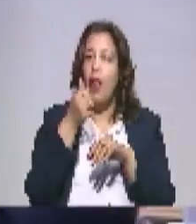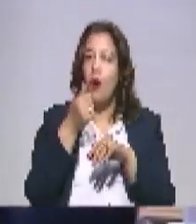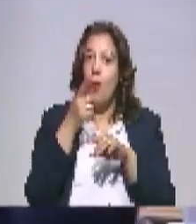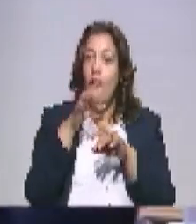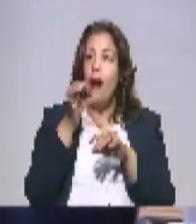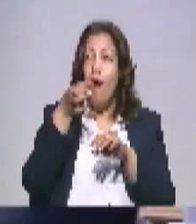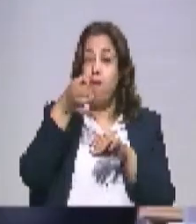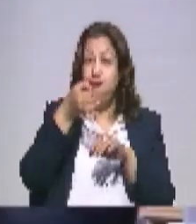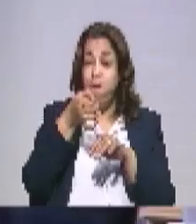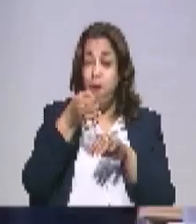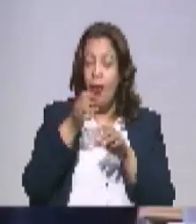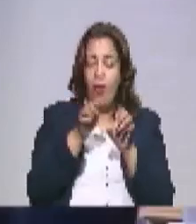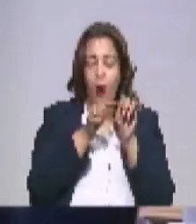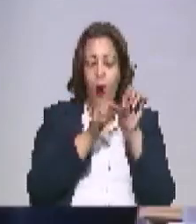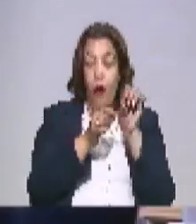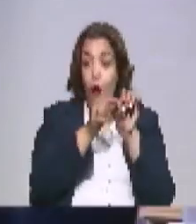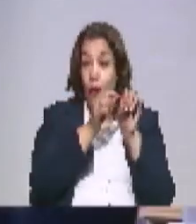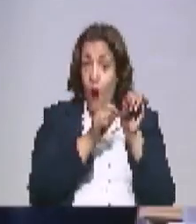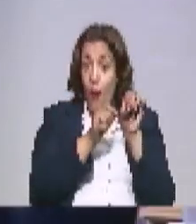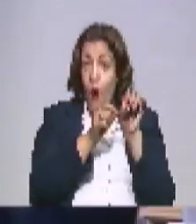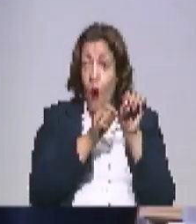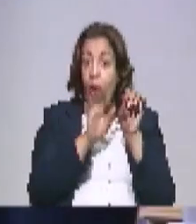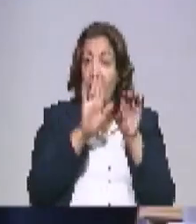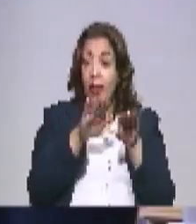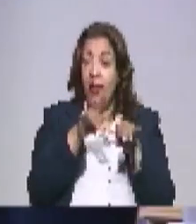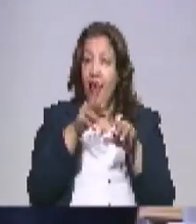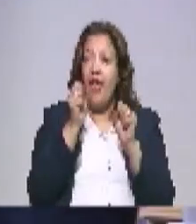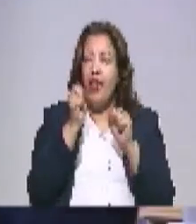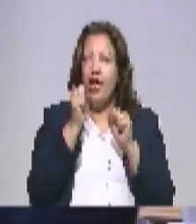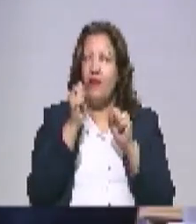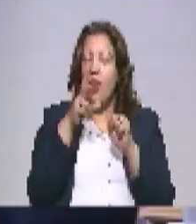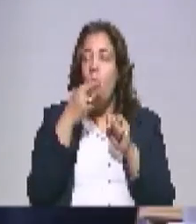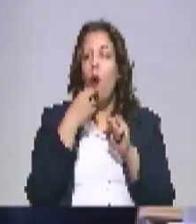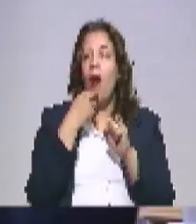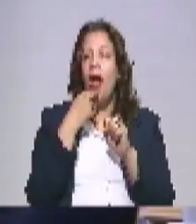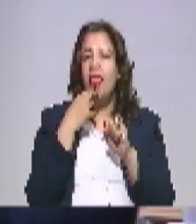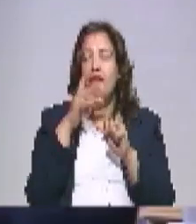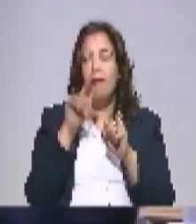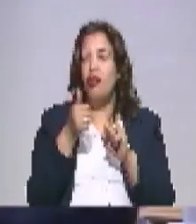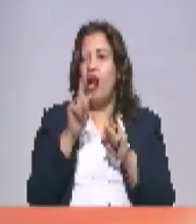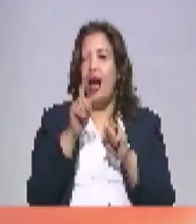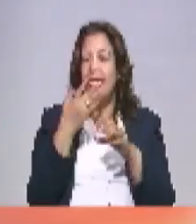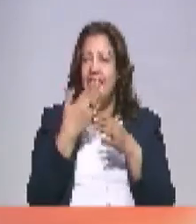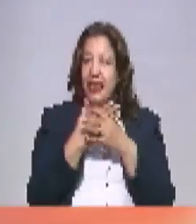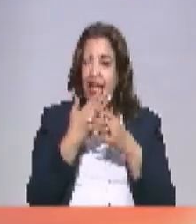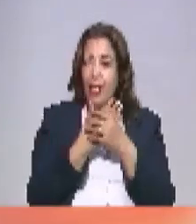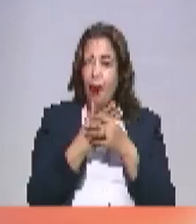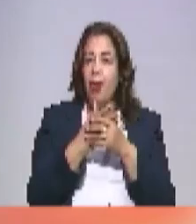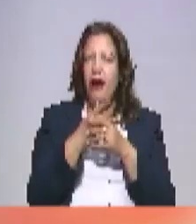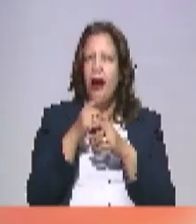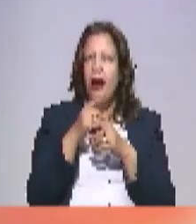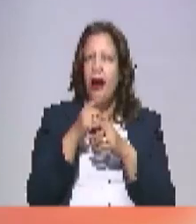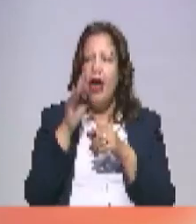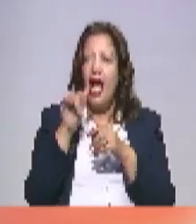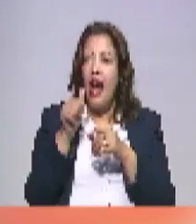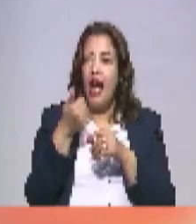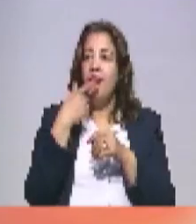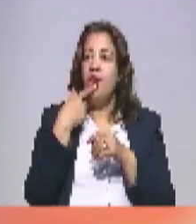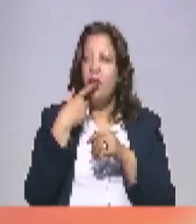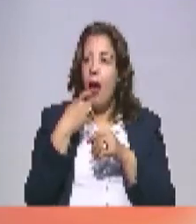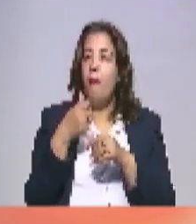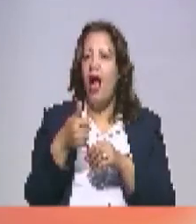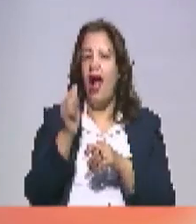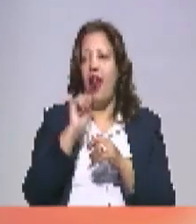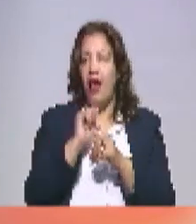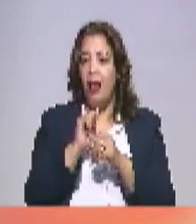دي مدوره بتبقى ذكر، بتبقى ناشفه شويه يعني ما يفضلش يعني. بتشرب زيت لكن يعني؟ لا مش مساله بتشرب زيت، مساله ان